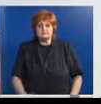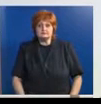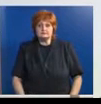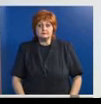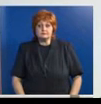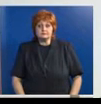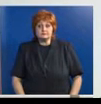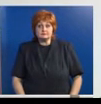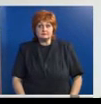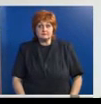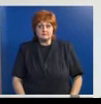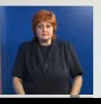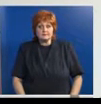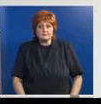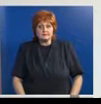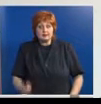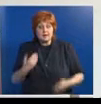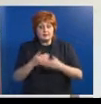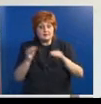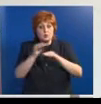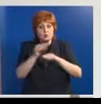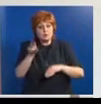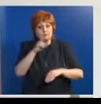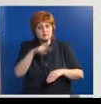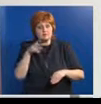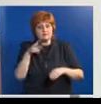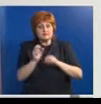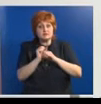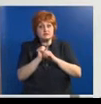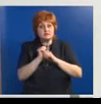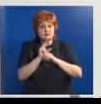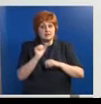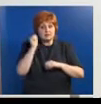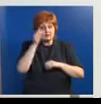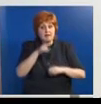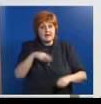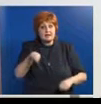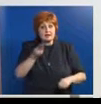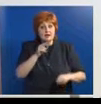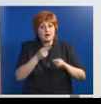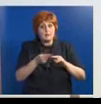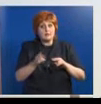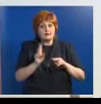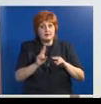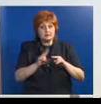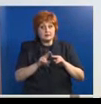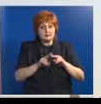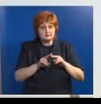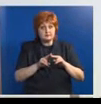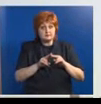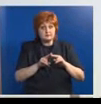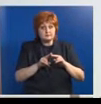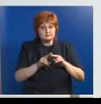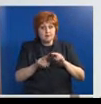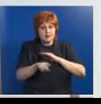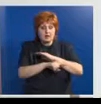мы сравним к уровню декабря 2013 года. Естественно, декабрь – это, скажем так, пик